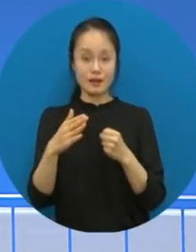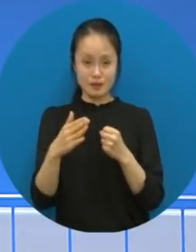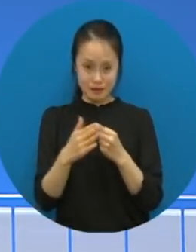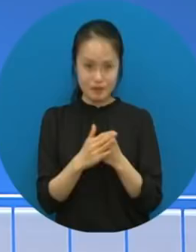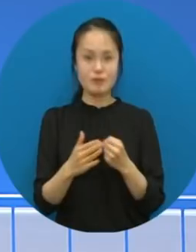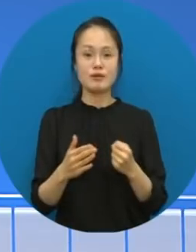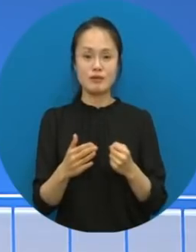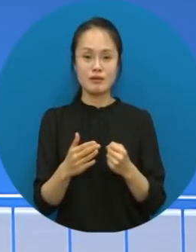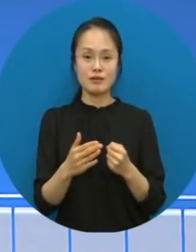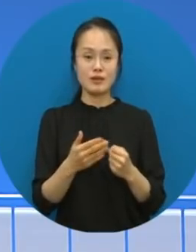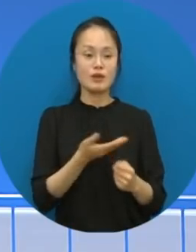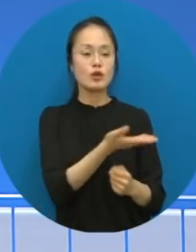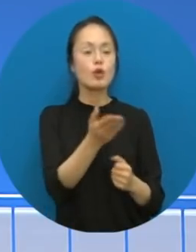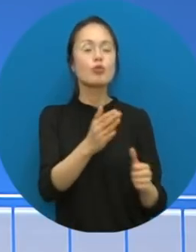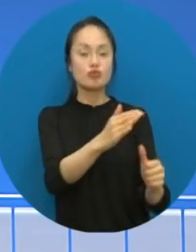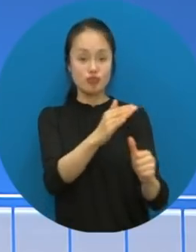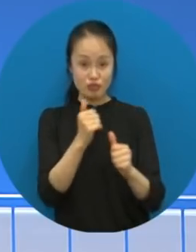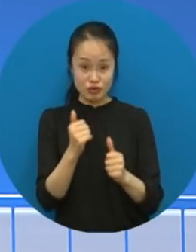그러니 오해하지 마십시오.